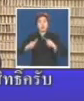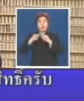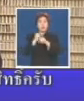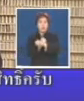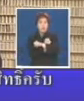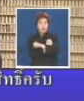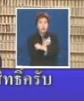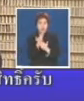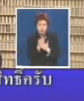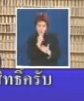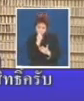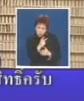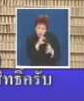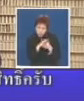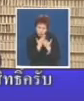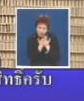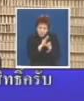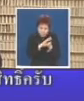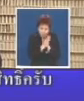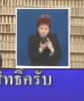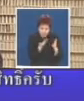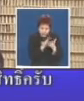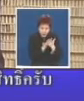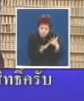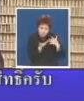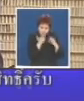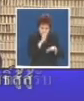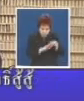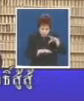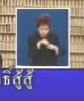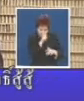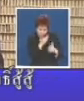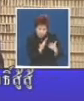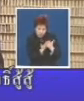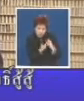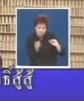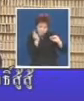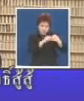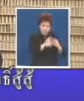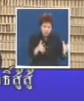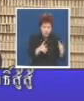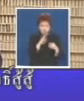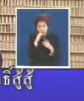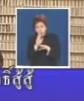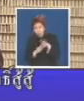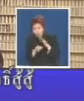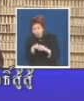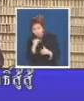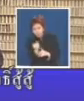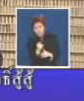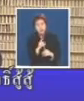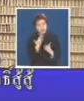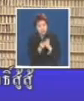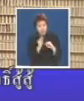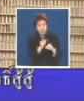ลเรื่องการปรับค่าจ้างให้สอดคล้องกับมาตรฐานฝีมือแรงงานด้วยนะครับตรงนี้ก็จะเป็นตัวหนึ่งที่ทำให้ทุกฝ่ายน่าจะอุ่นใจ